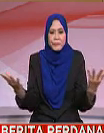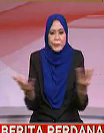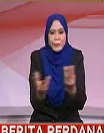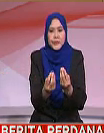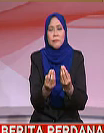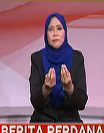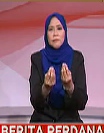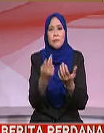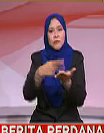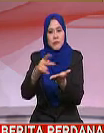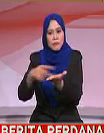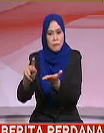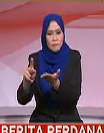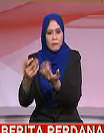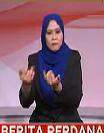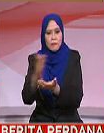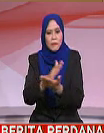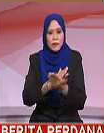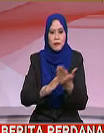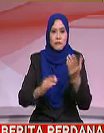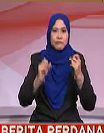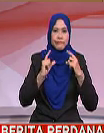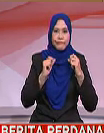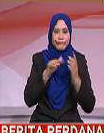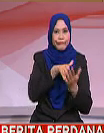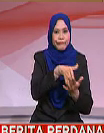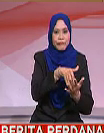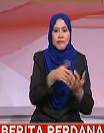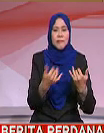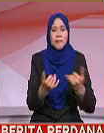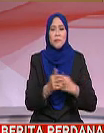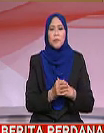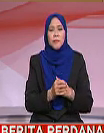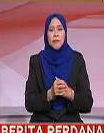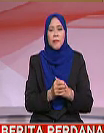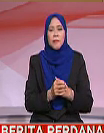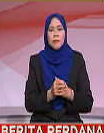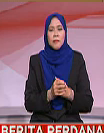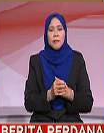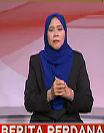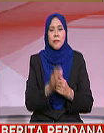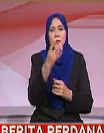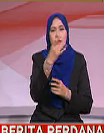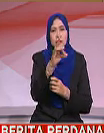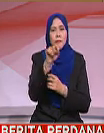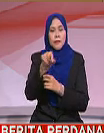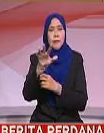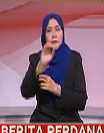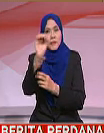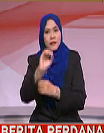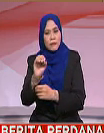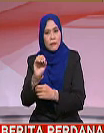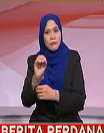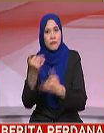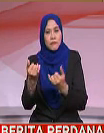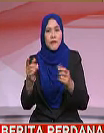expenditure. Private final consumption expenditure fell 18.5% from 6.7% in